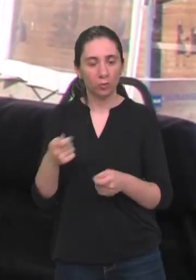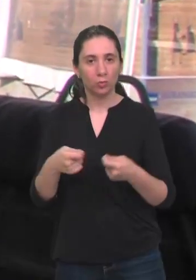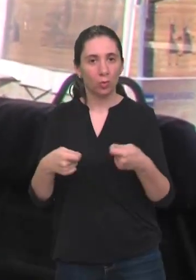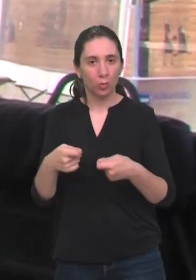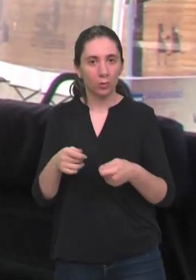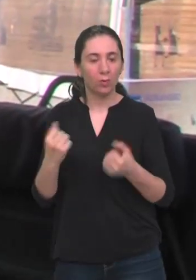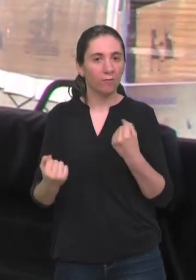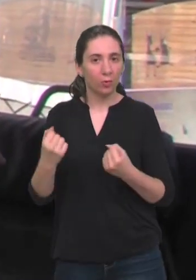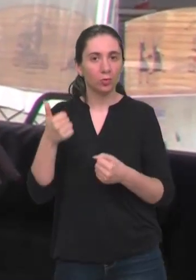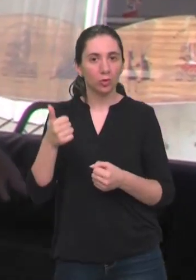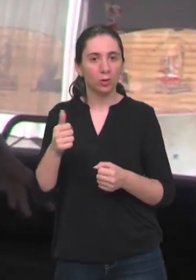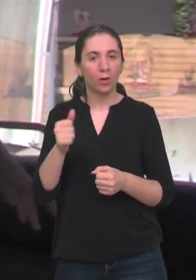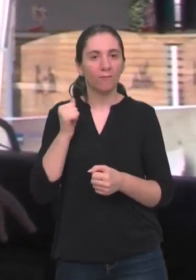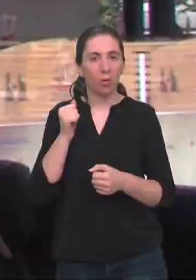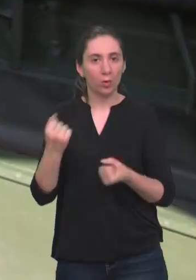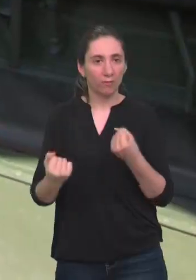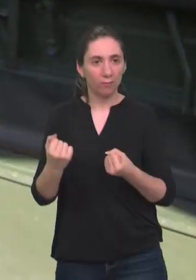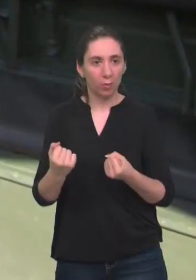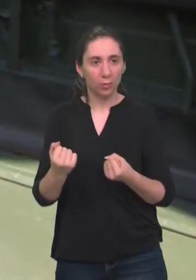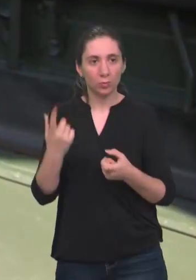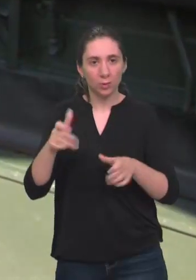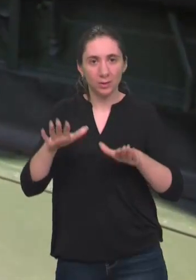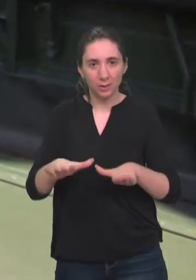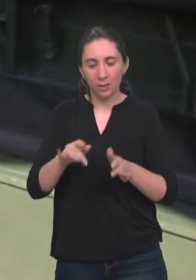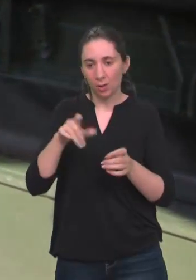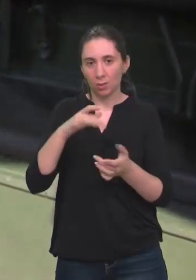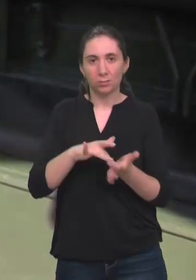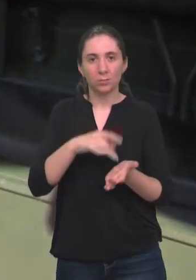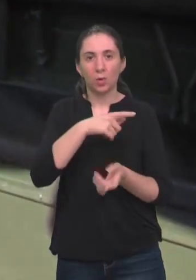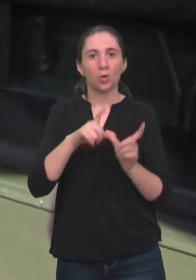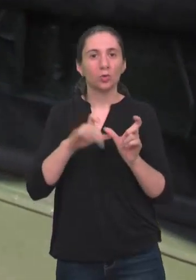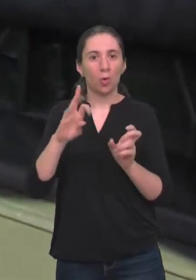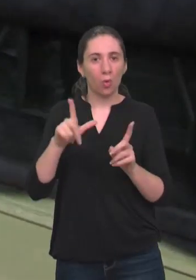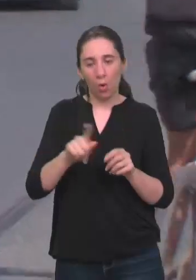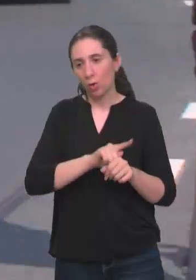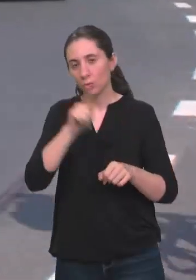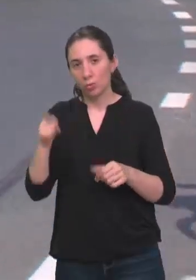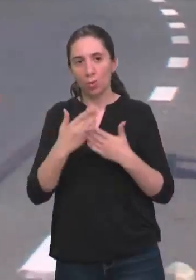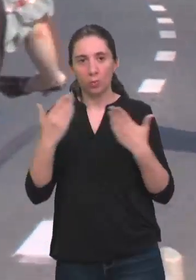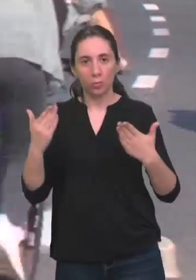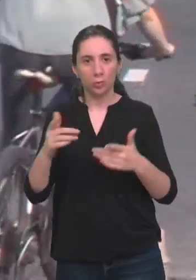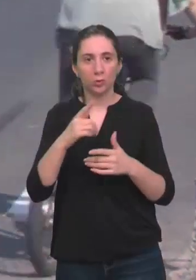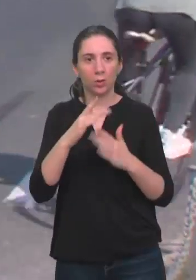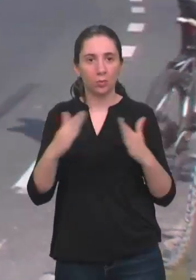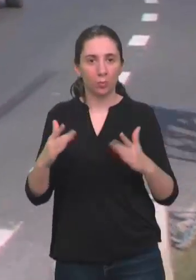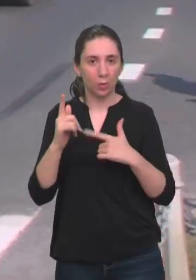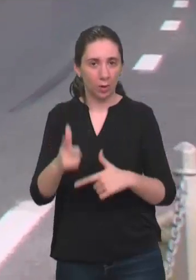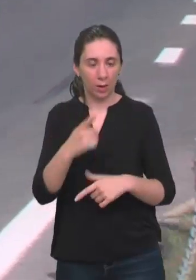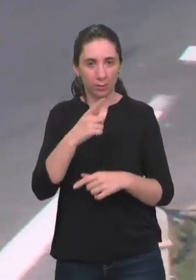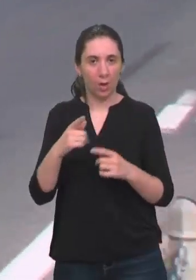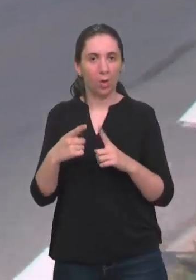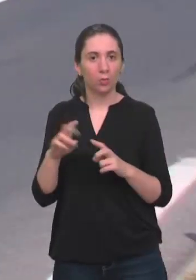organizirali vožnju jednim vojnim vozilom od sjedišta udruge u Sokolskom domu do Muzeja Domovinskog rata na Turnju.